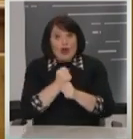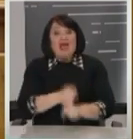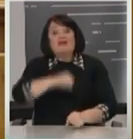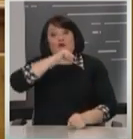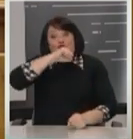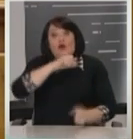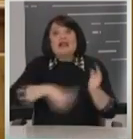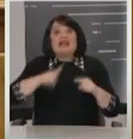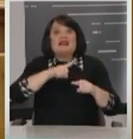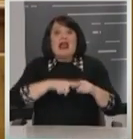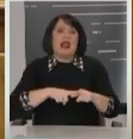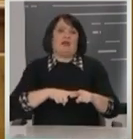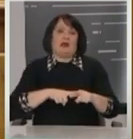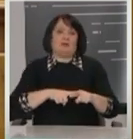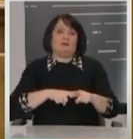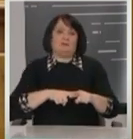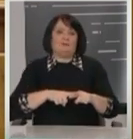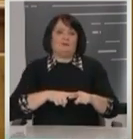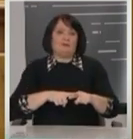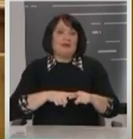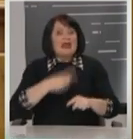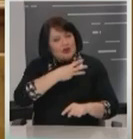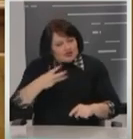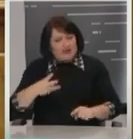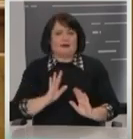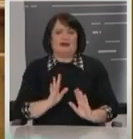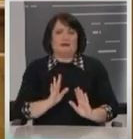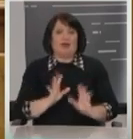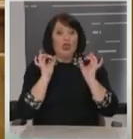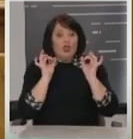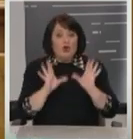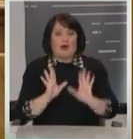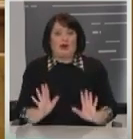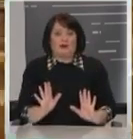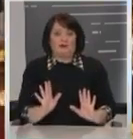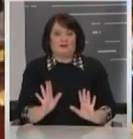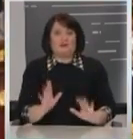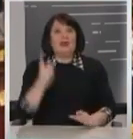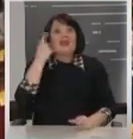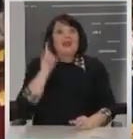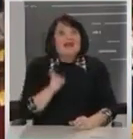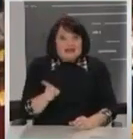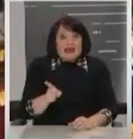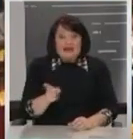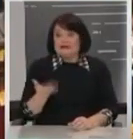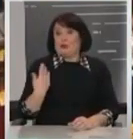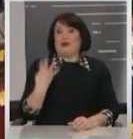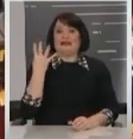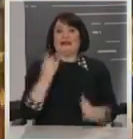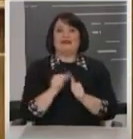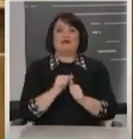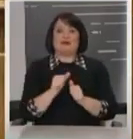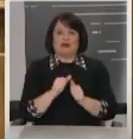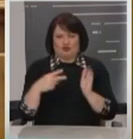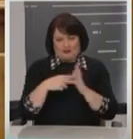για την παράταξή του αλλά και για τη χώρα. Δεν ξέρετε επίσης ότι μόνο μέσα στο τελευταίο τετράμινο του